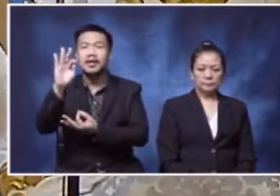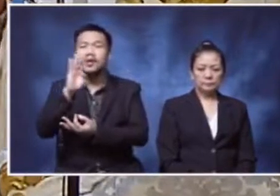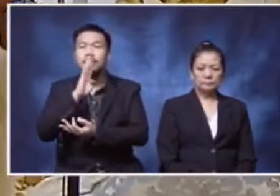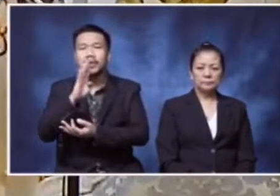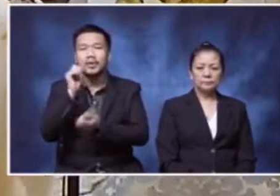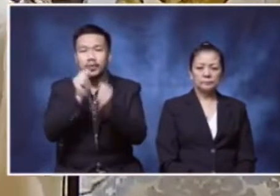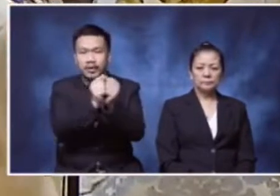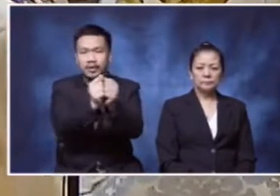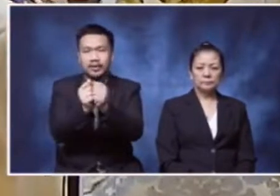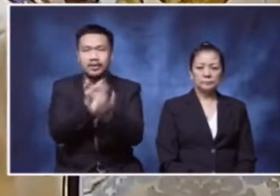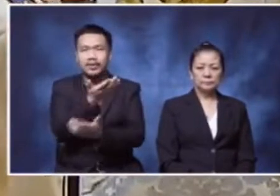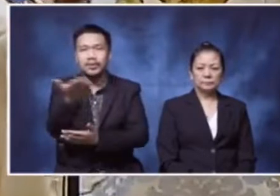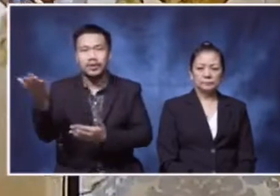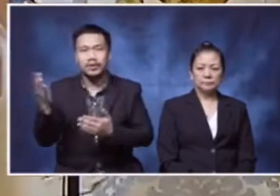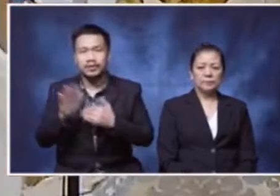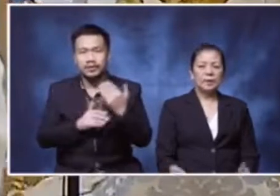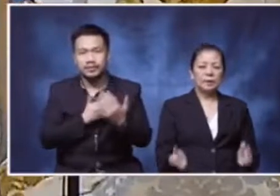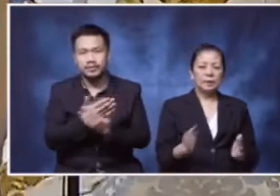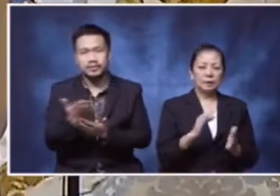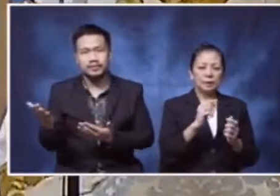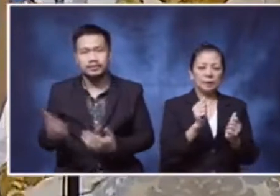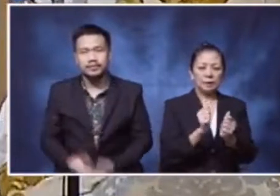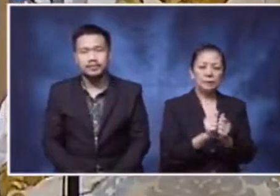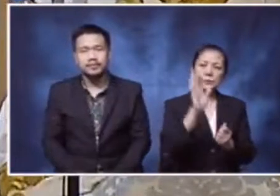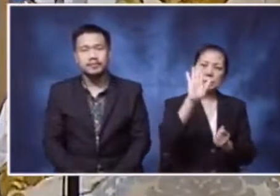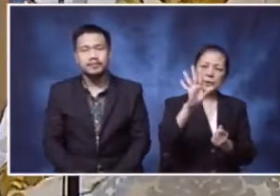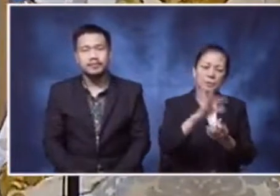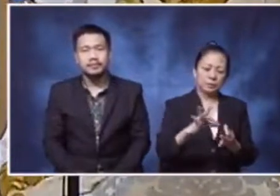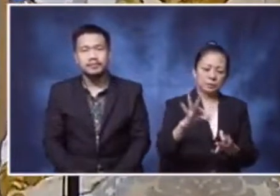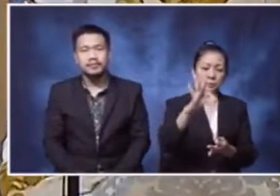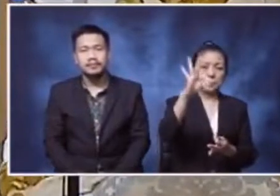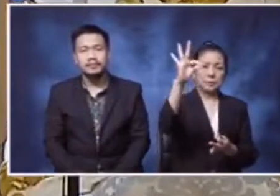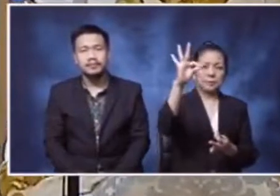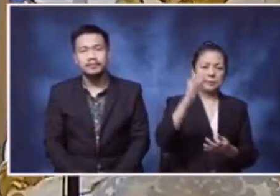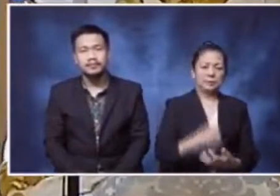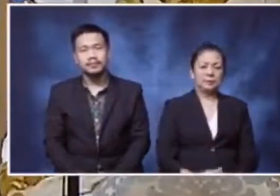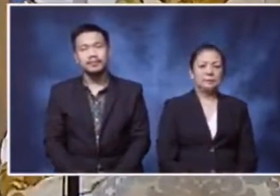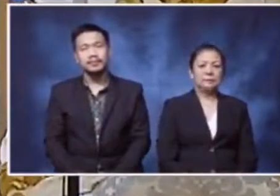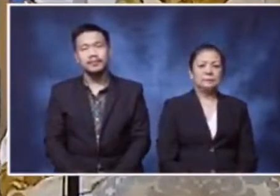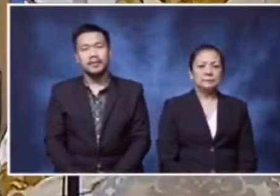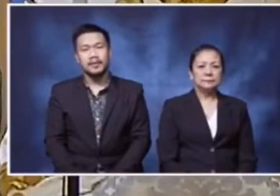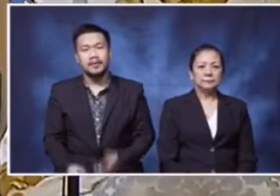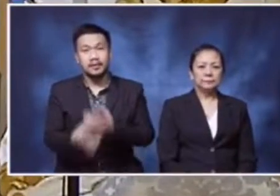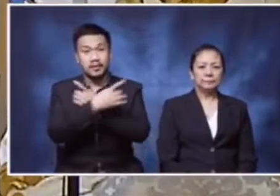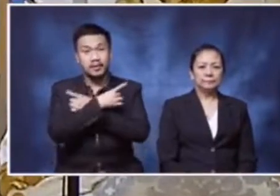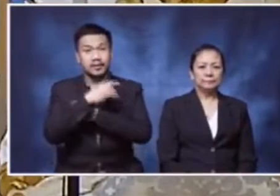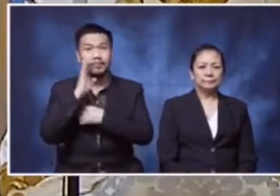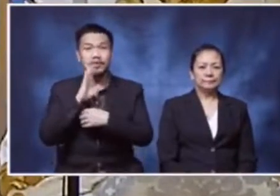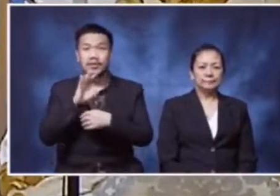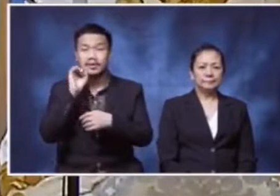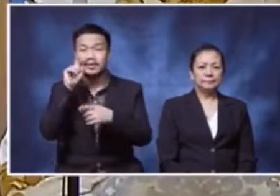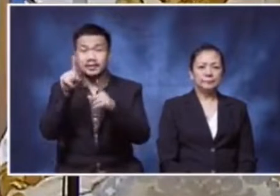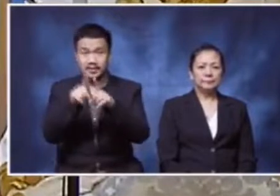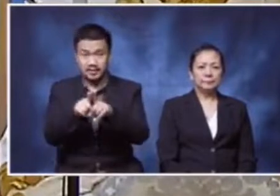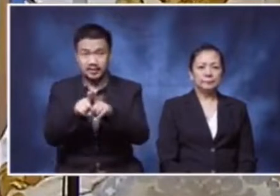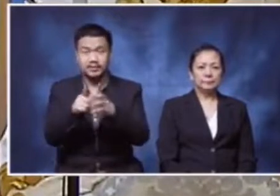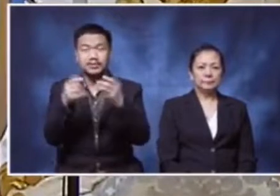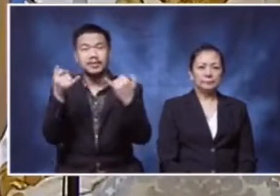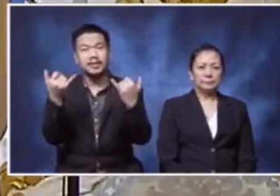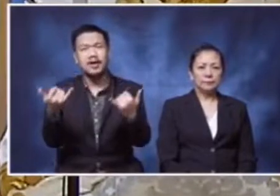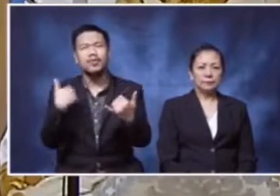ay sumainyong lahat. At sumainyo rin. Mga minamahal na kapatid, tayo ngayon